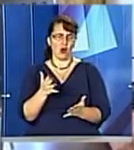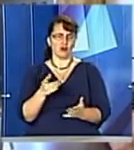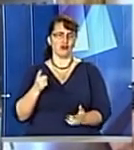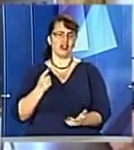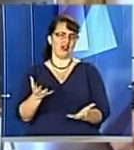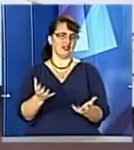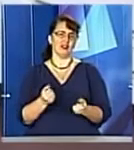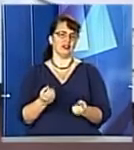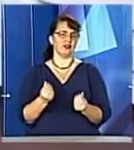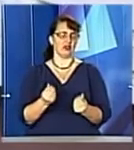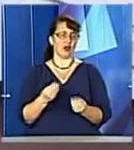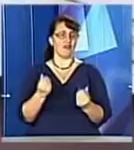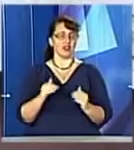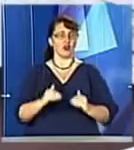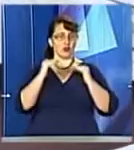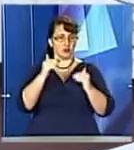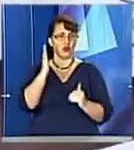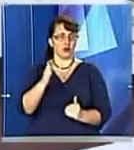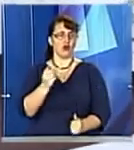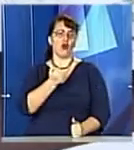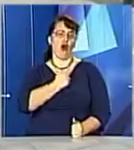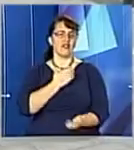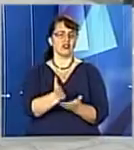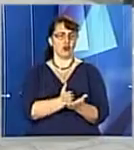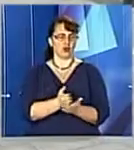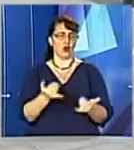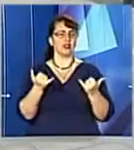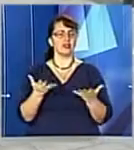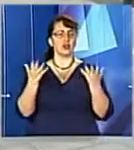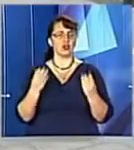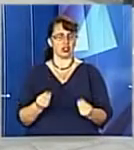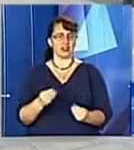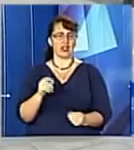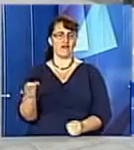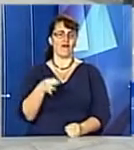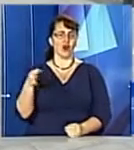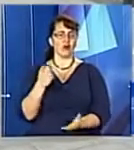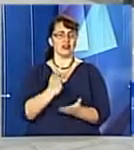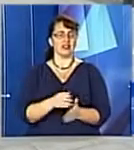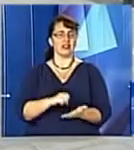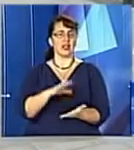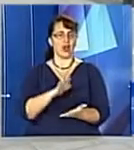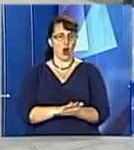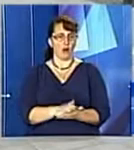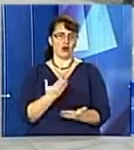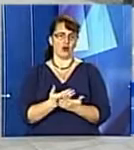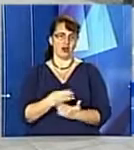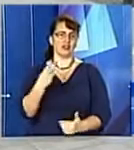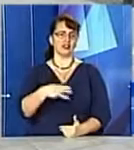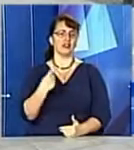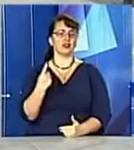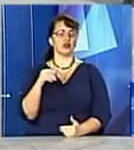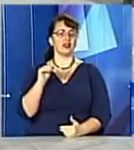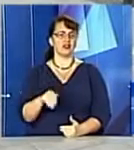гроші. Фінансове збільшення буде і у військовослужбовців. На сьогоднішній день в області перебуває на обліку майже 31